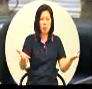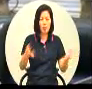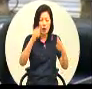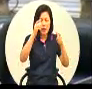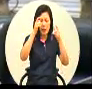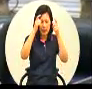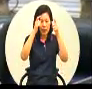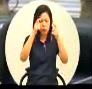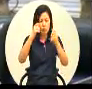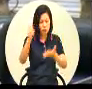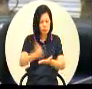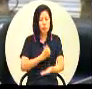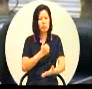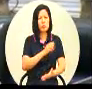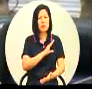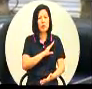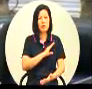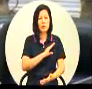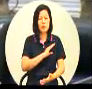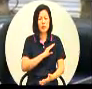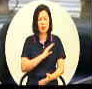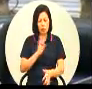教市长，市长